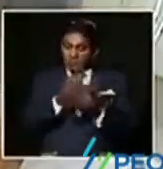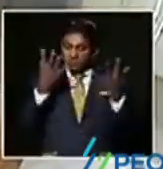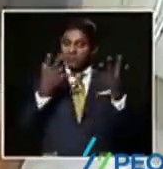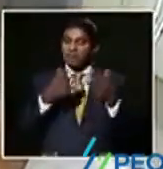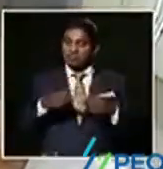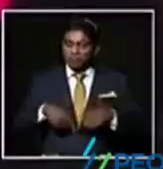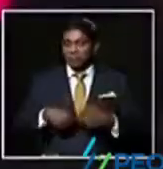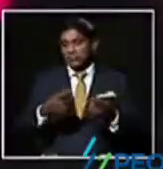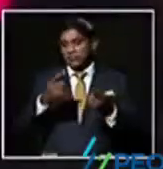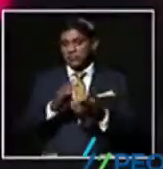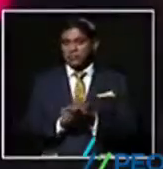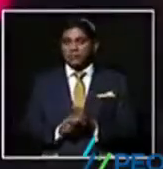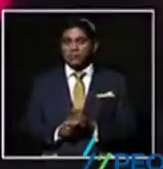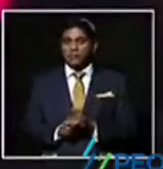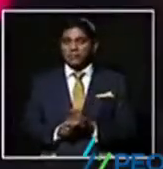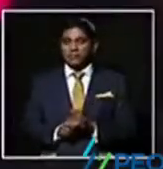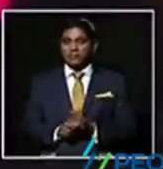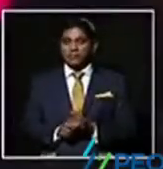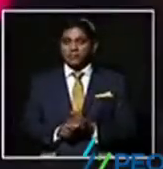සකස් වෙනවා.